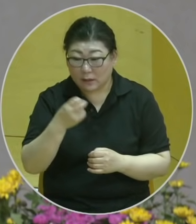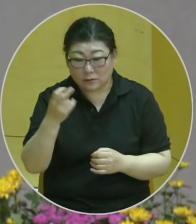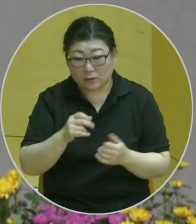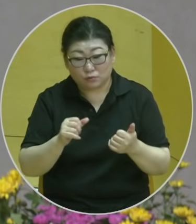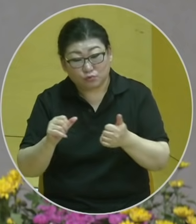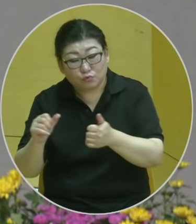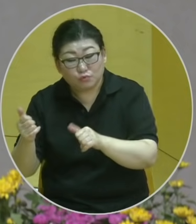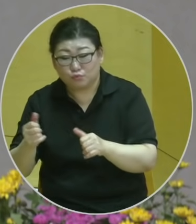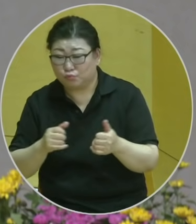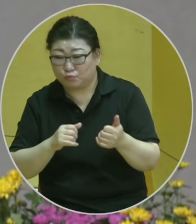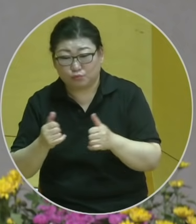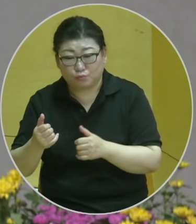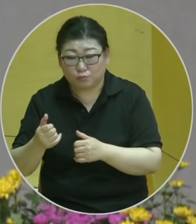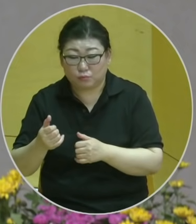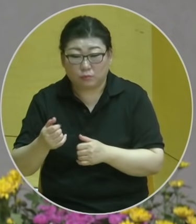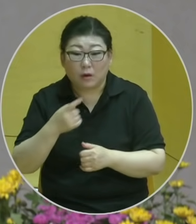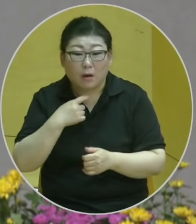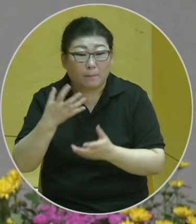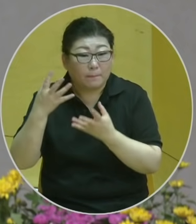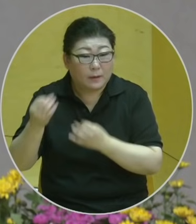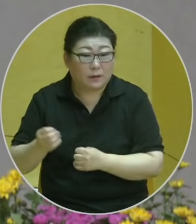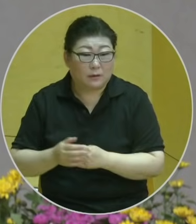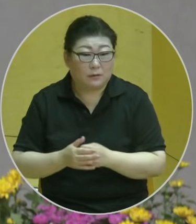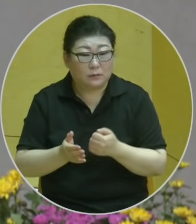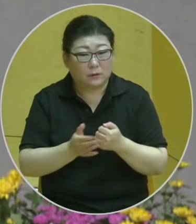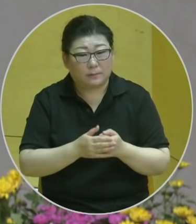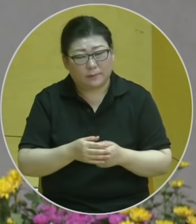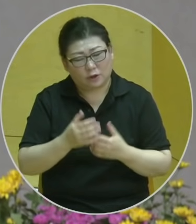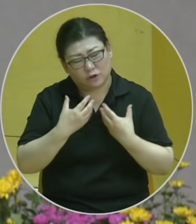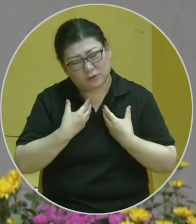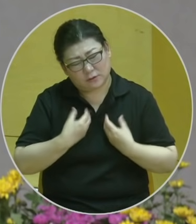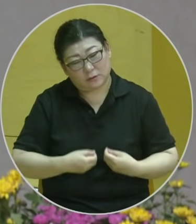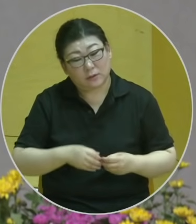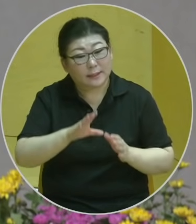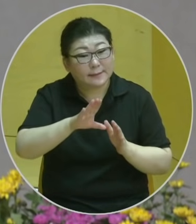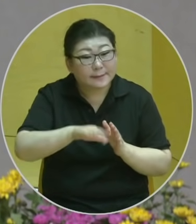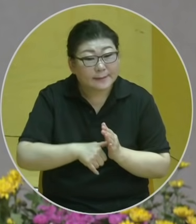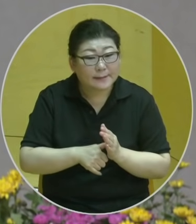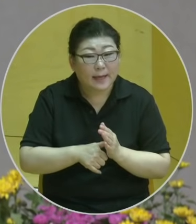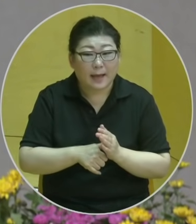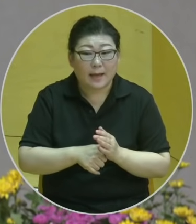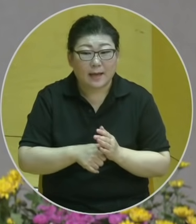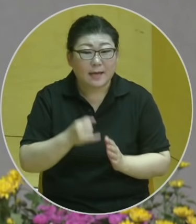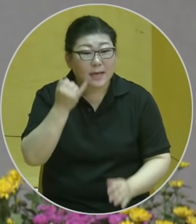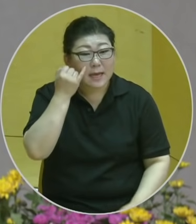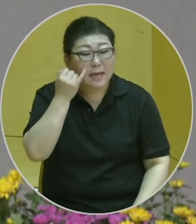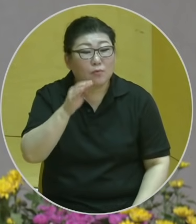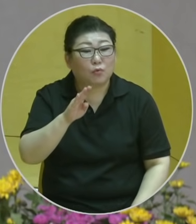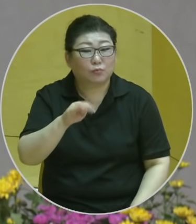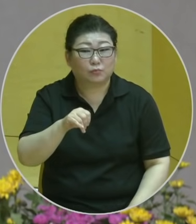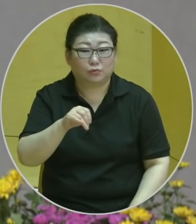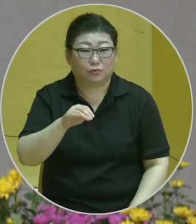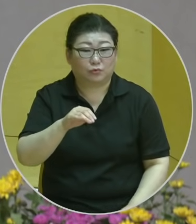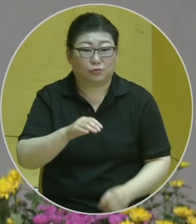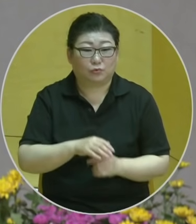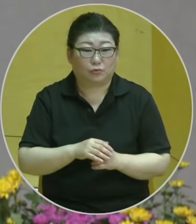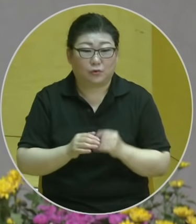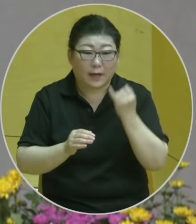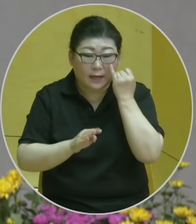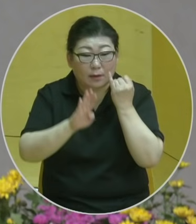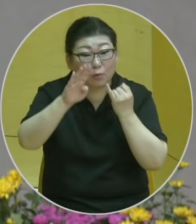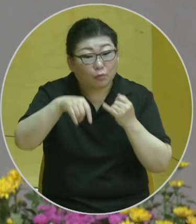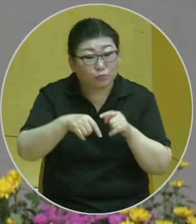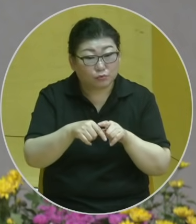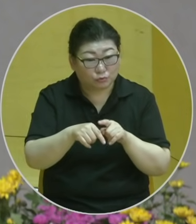이 불공들도 소용없다고 생각하면서 좌절하고 있을 때에 저희 마침 이모부님이 딱 집안에서 한 분이 믿는